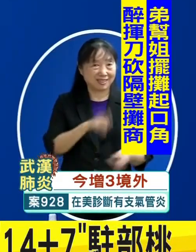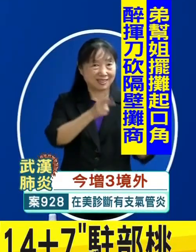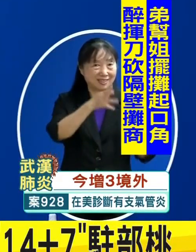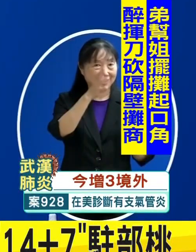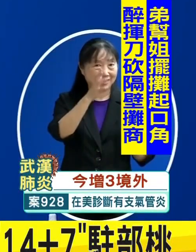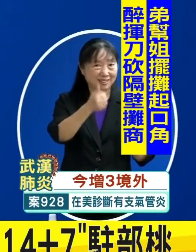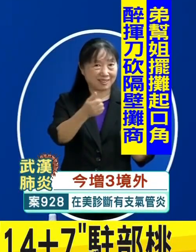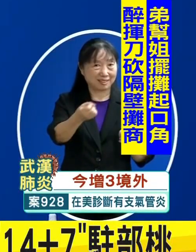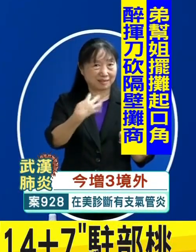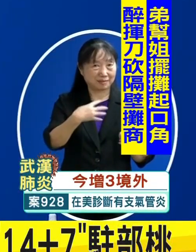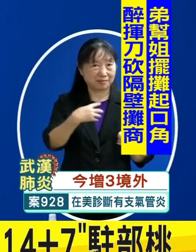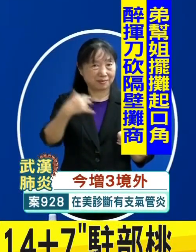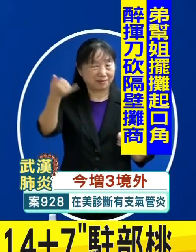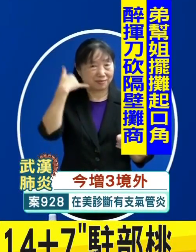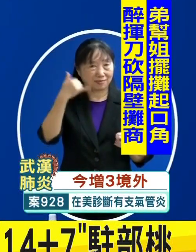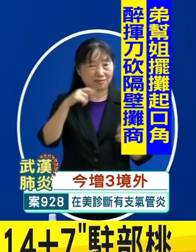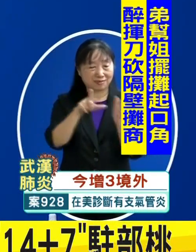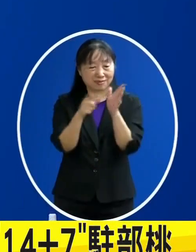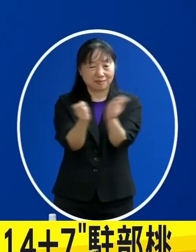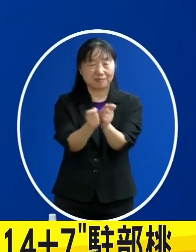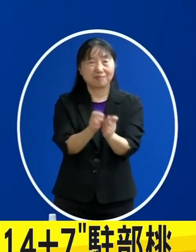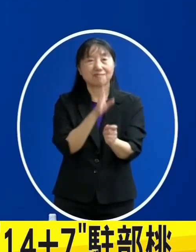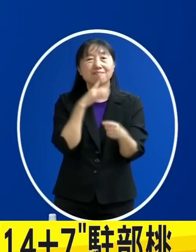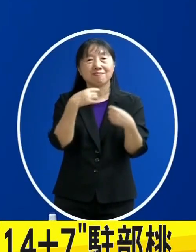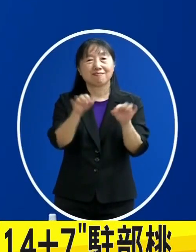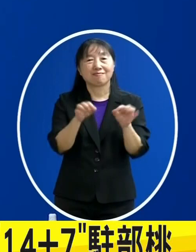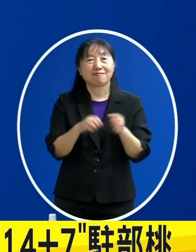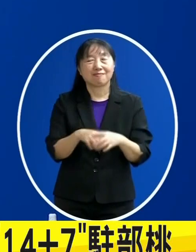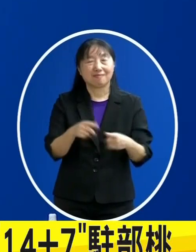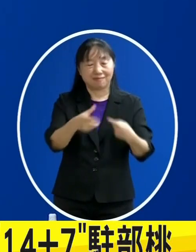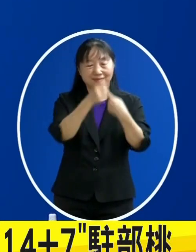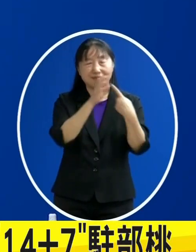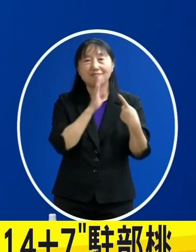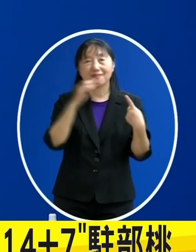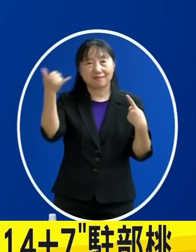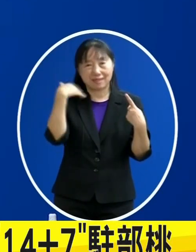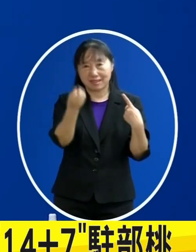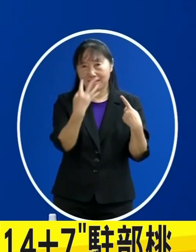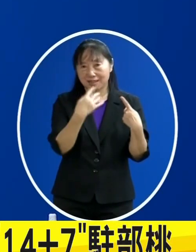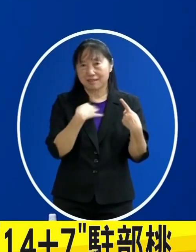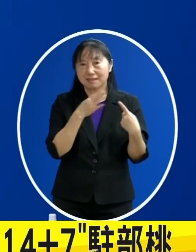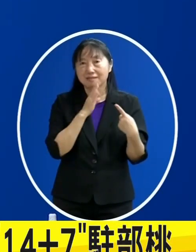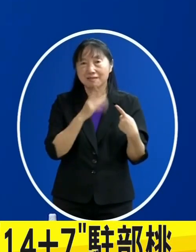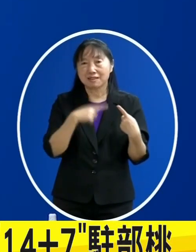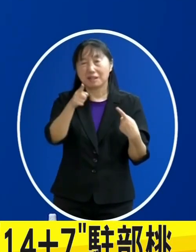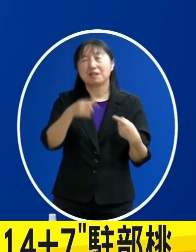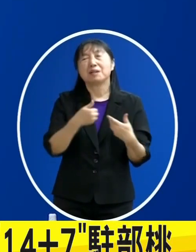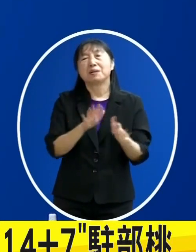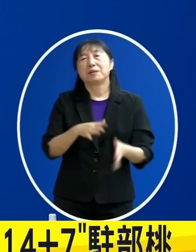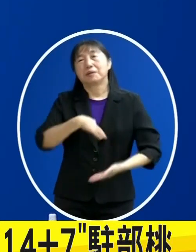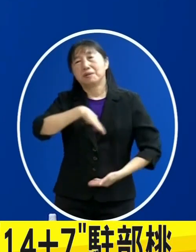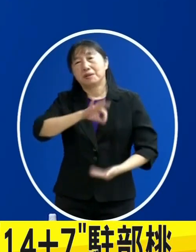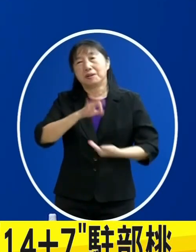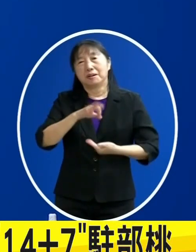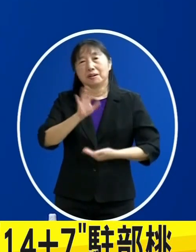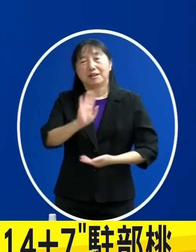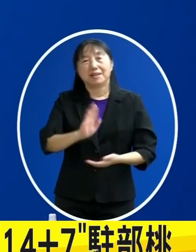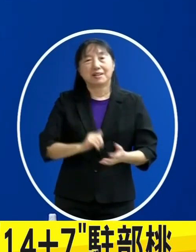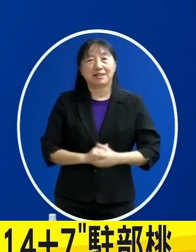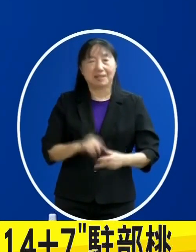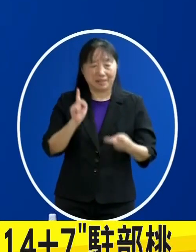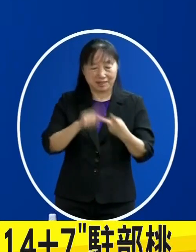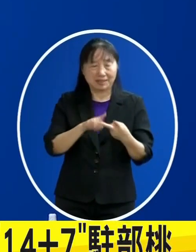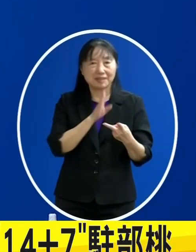间都很短哦，而且都很简要。他第一通电话跟我讲说心头聊天，然后就挂掉了哈。